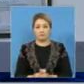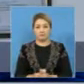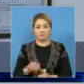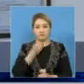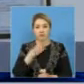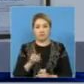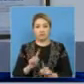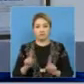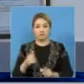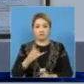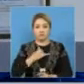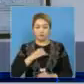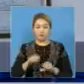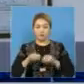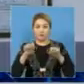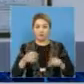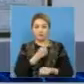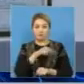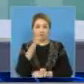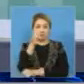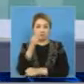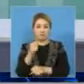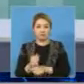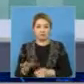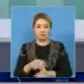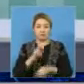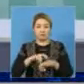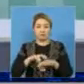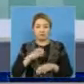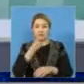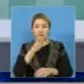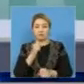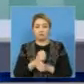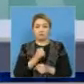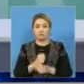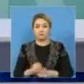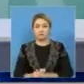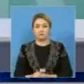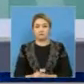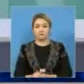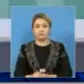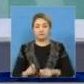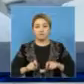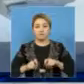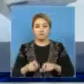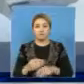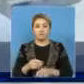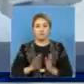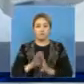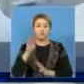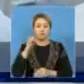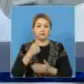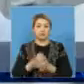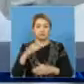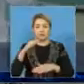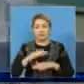Хорошо, что у нас открылся медсестры, там, врачи, там все нормально работают. Вот санитарки там у нас бегают с утра до вечера. В центре оказываются